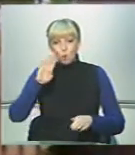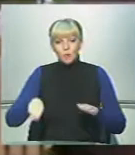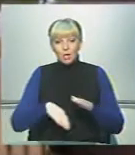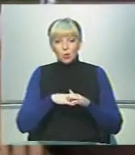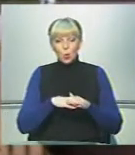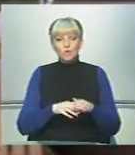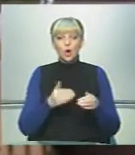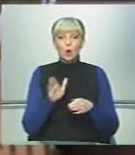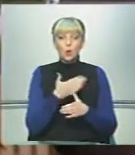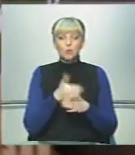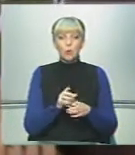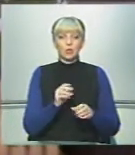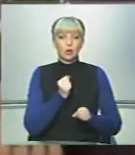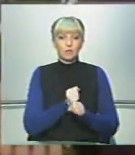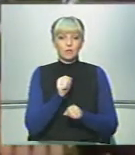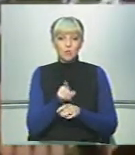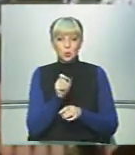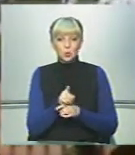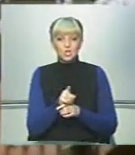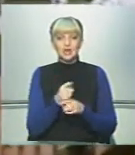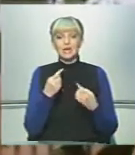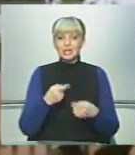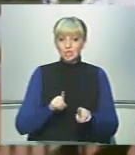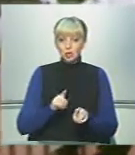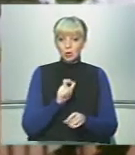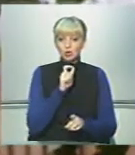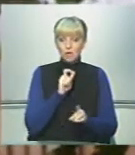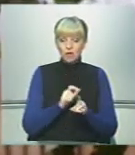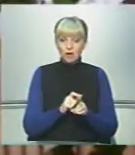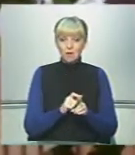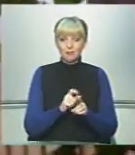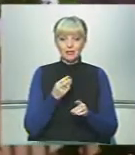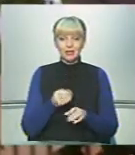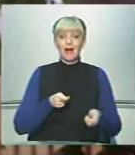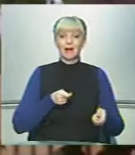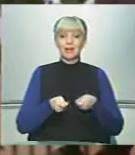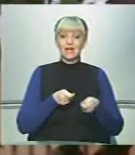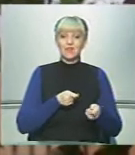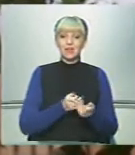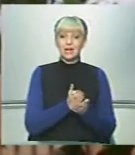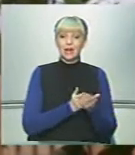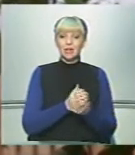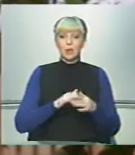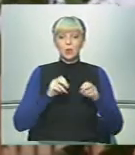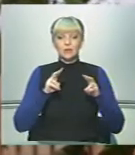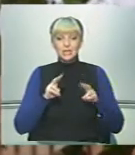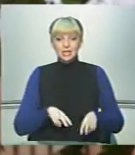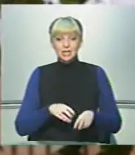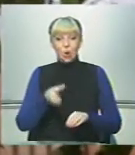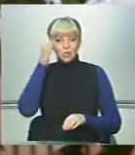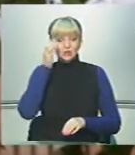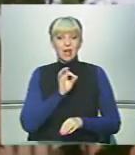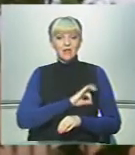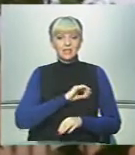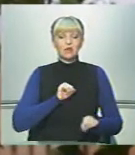підпорядкованості, розподілу функцій. Колеги, іншими словами, для керівних кадрів професійно-технічної освіти